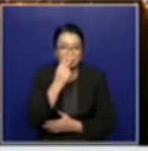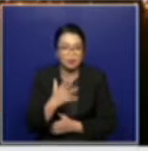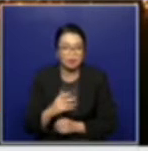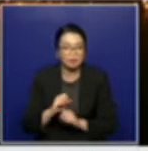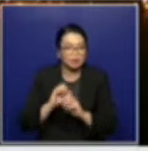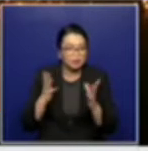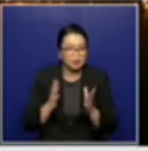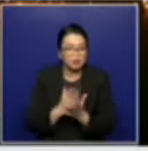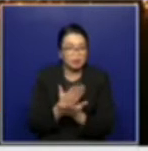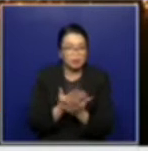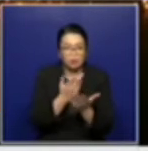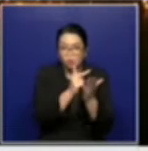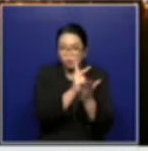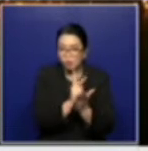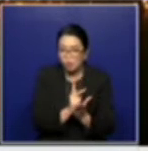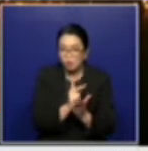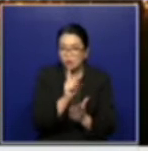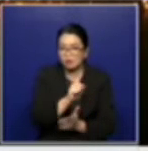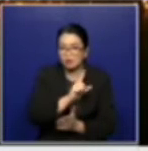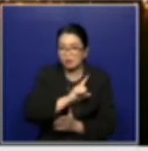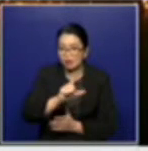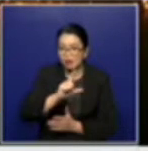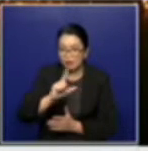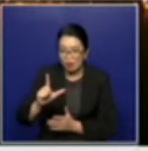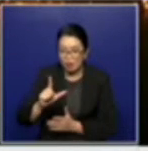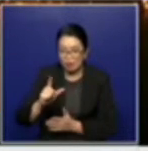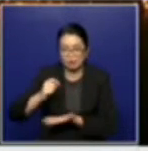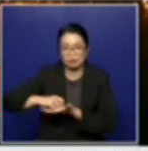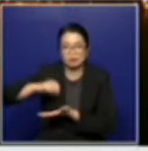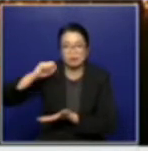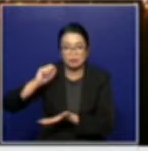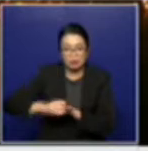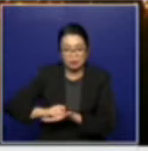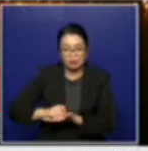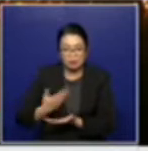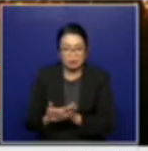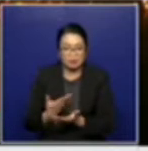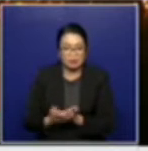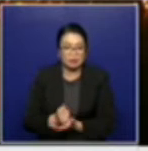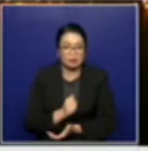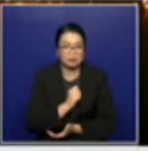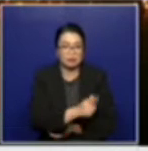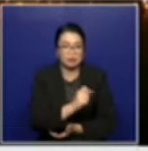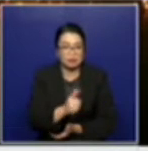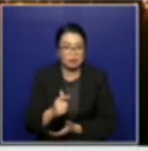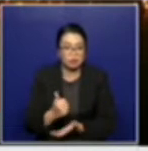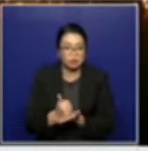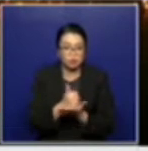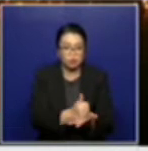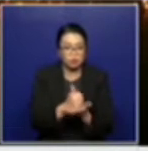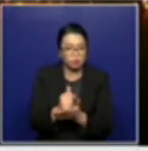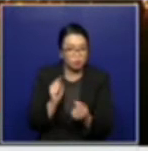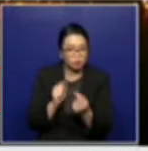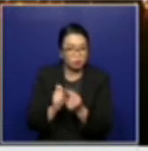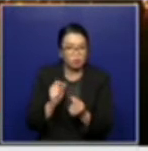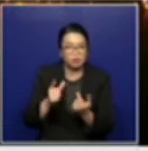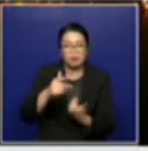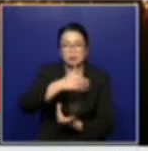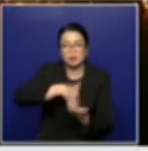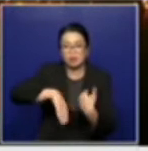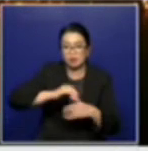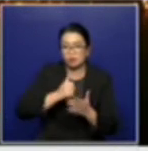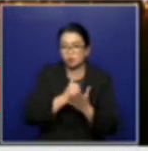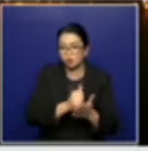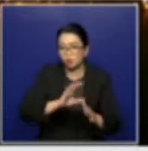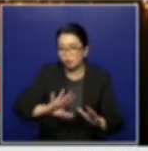เงินกู้1ล้านล้านที่สภาแห่งนี้ได้รับการอนุมัติเพื่อไปใช้จ่ายในการฟื้นฟูเศรษฐกิจวันนี้เ